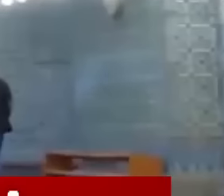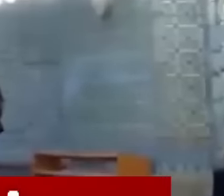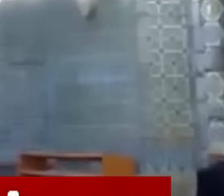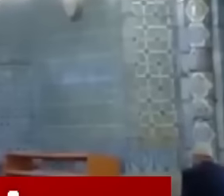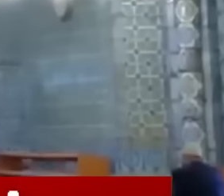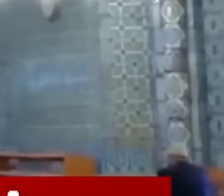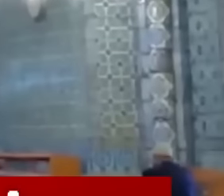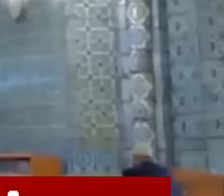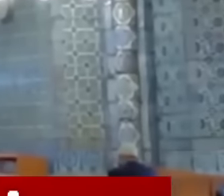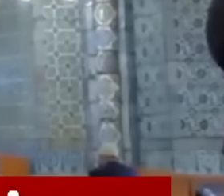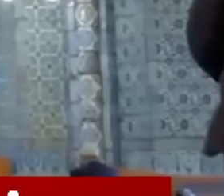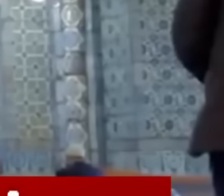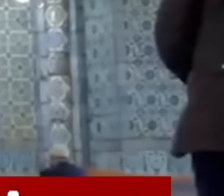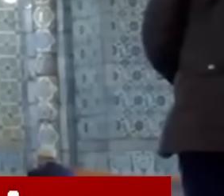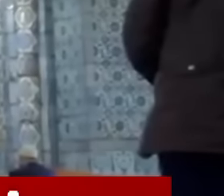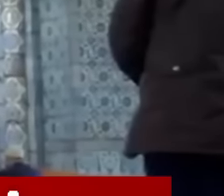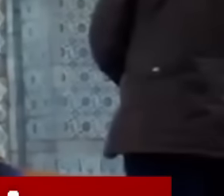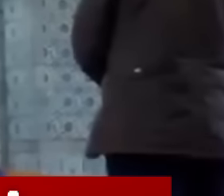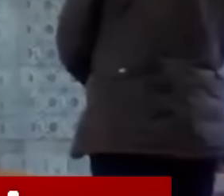ilahe